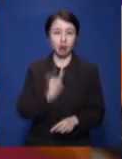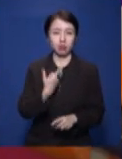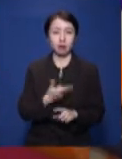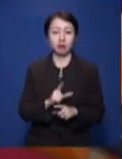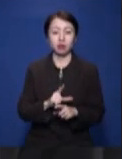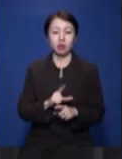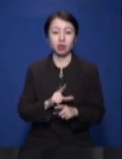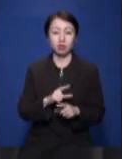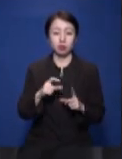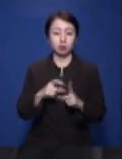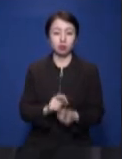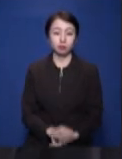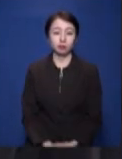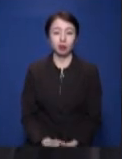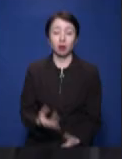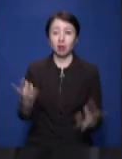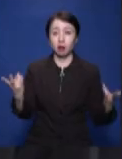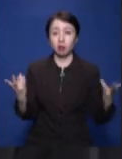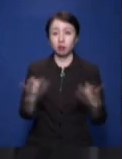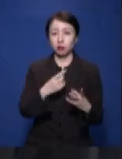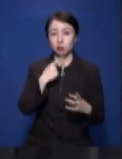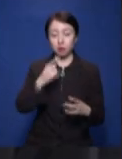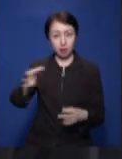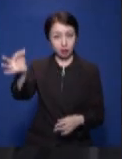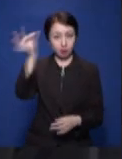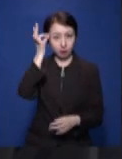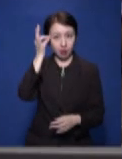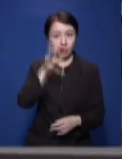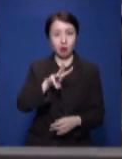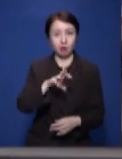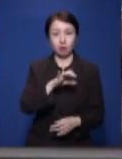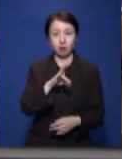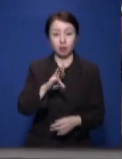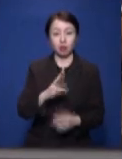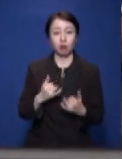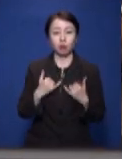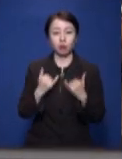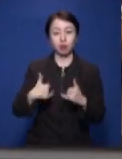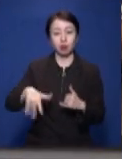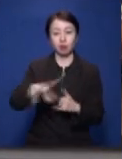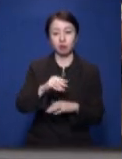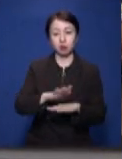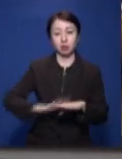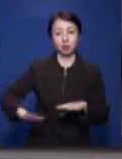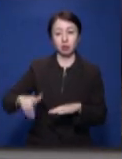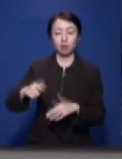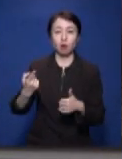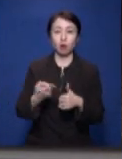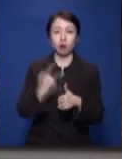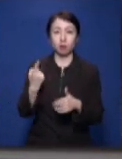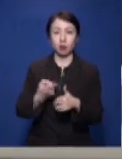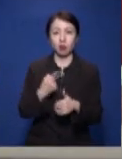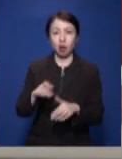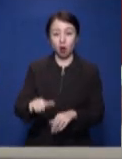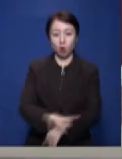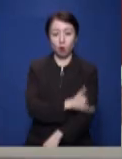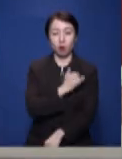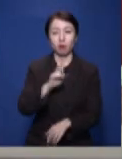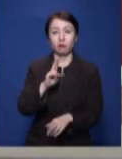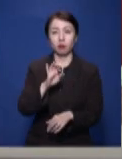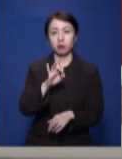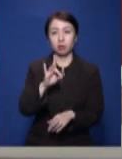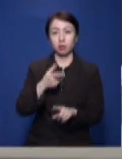этих жанрах. Стоит отметить, что память о Бейімбете Майлине увековечена во всей стране. Его именем названы улицы в